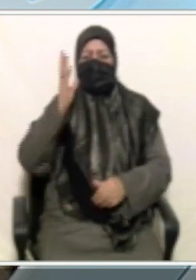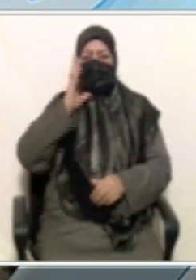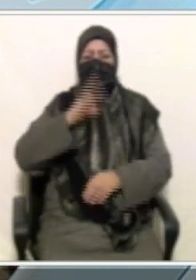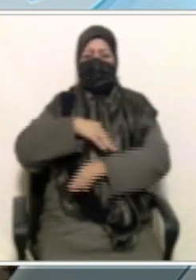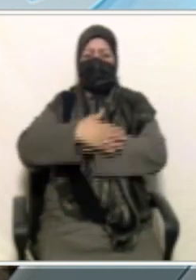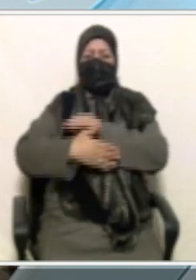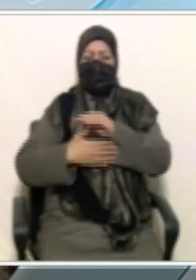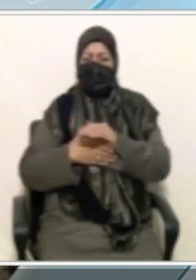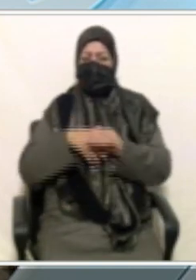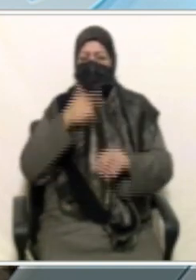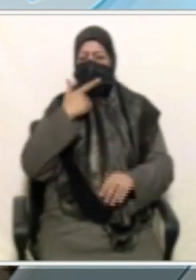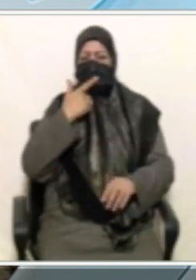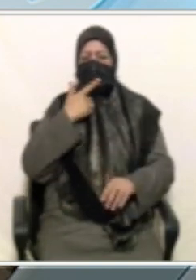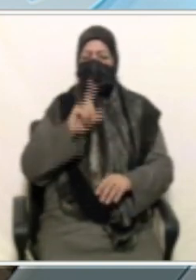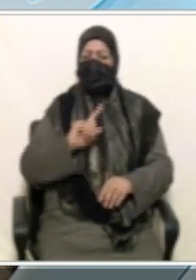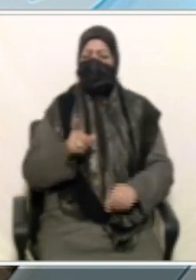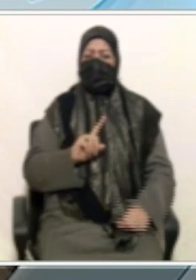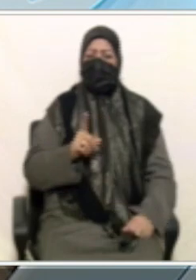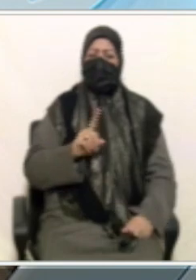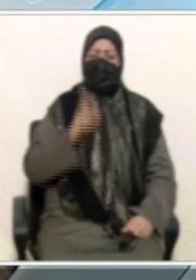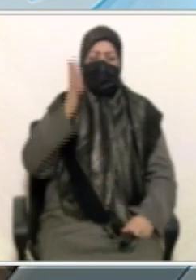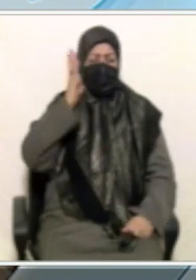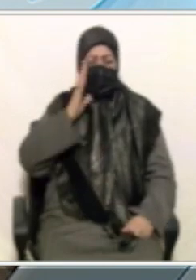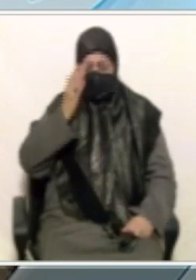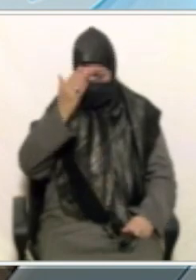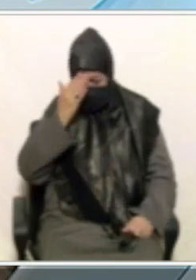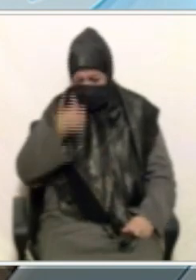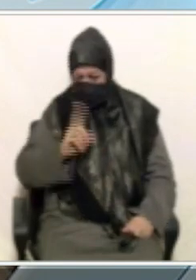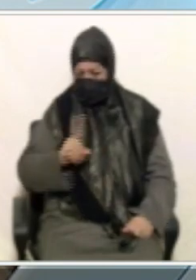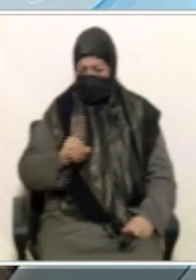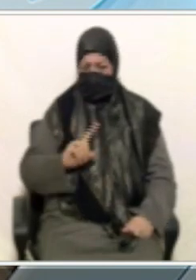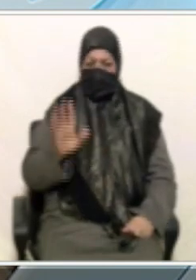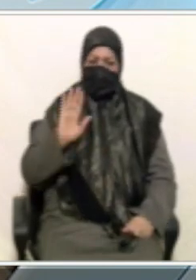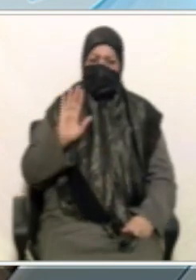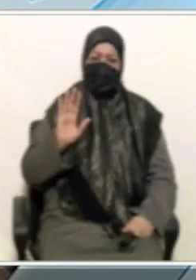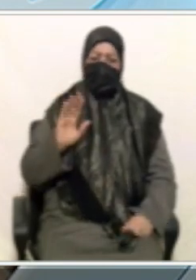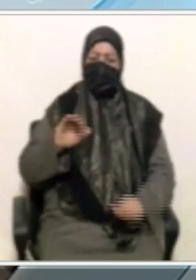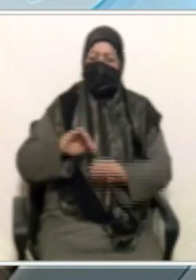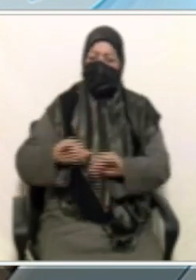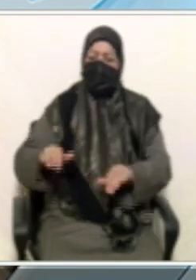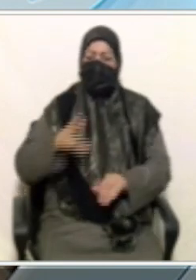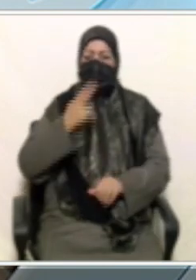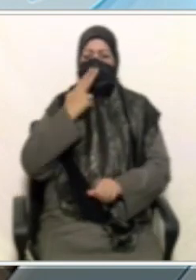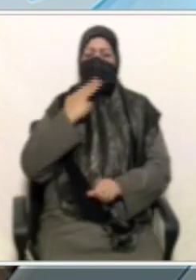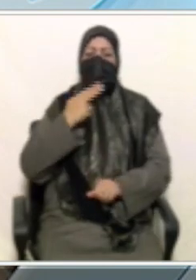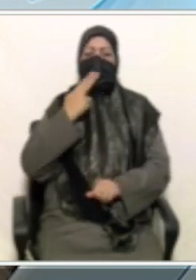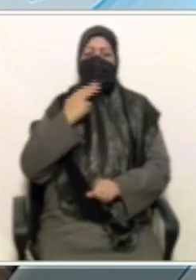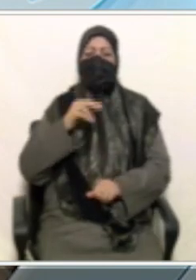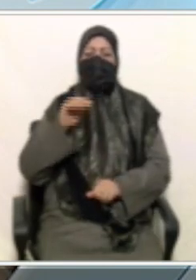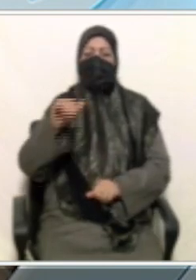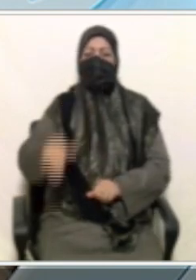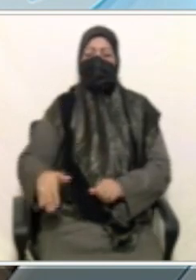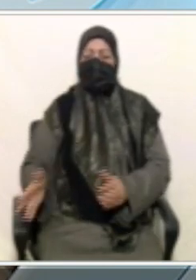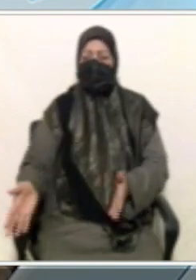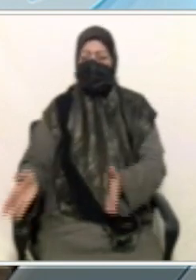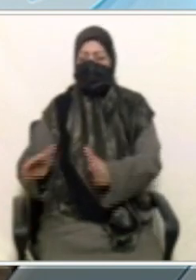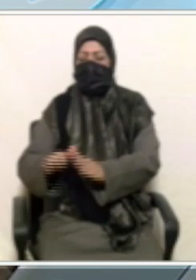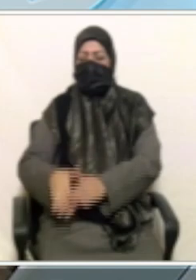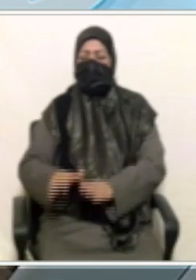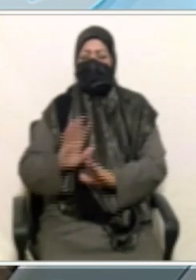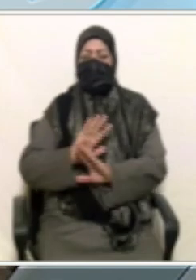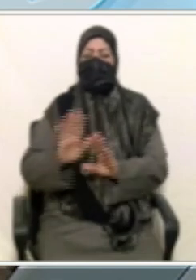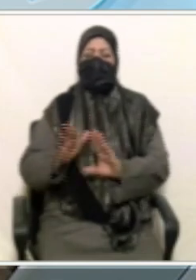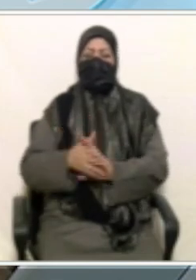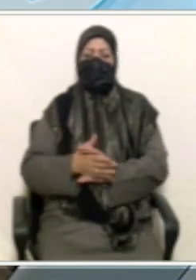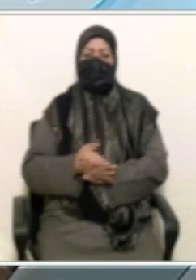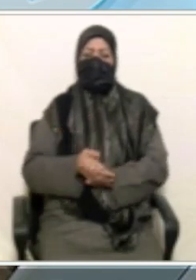عليه جنازة أيضا، لا يصلى عليه. السقط قال النبي صلى الله عليه وسلم السقط يعني لا يصلى عليه كما جاء في بعض الأحاديث، وهو وإن كان